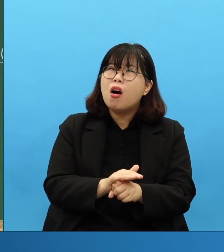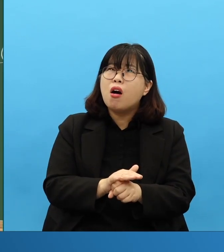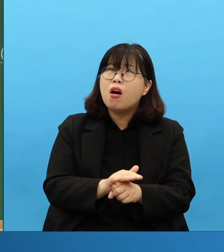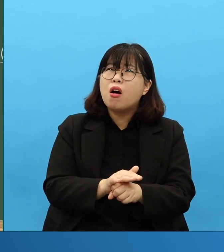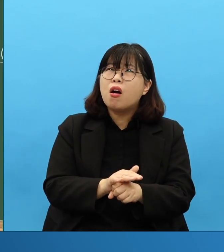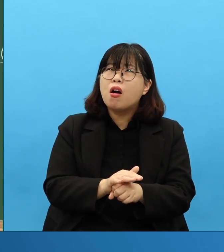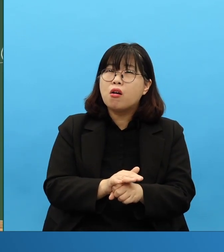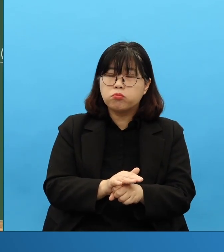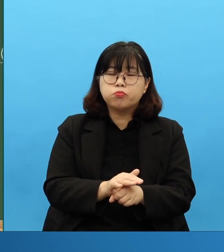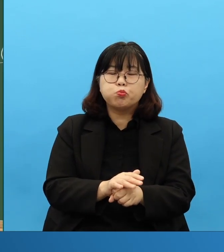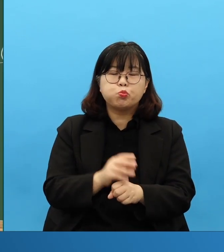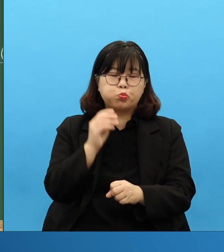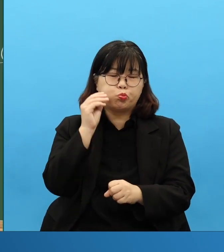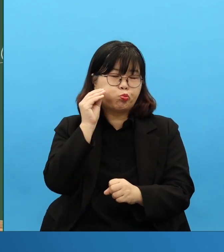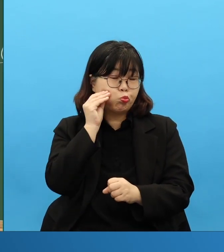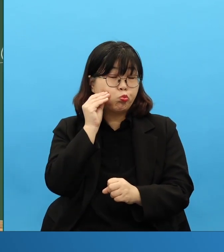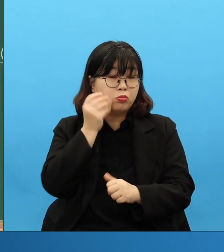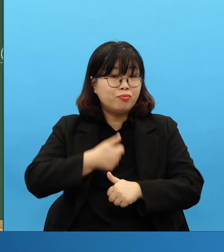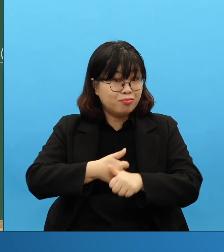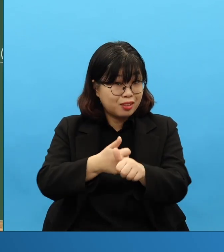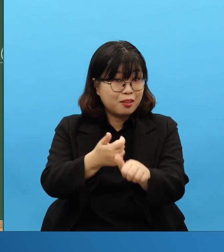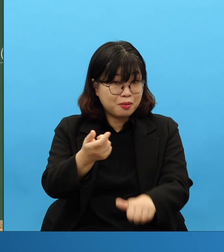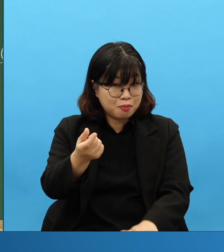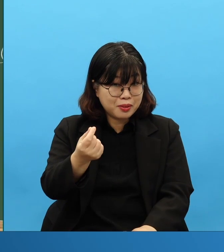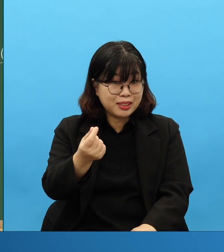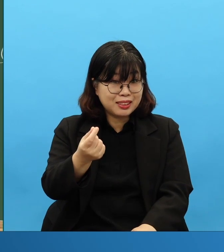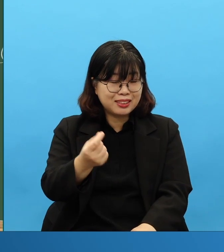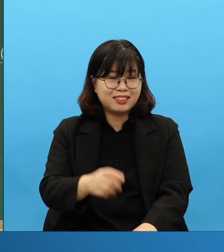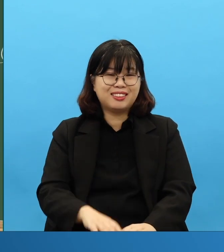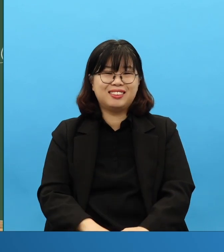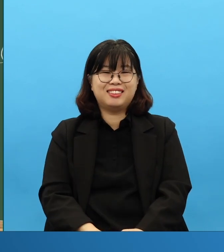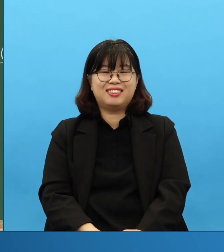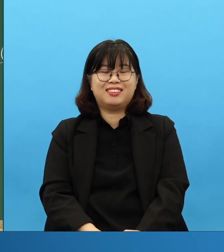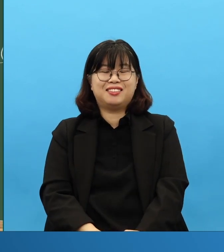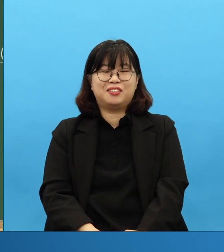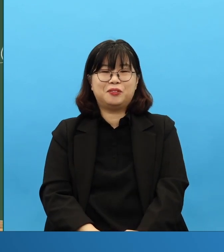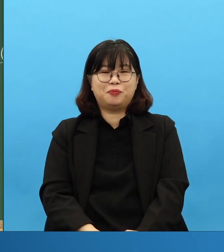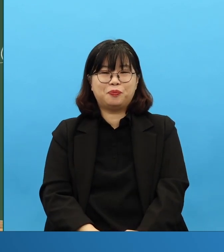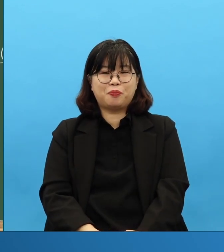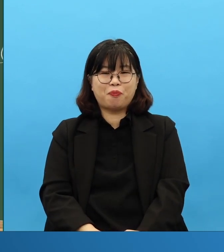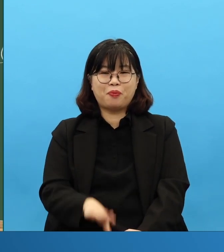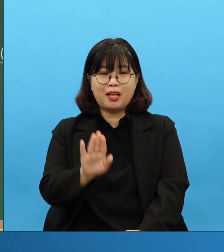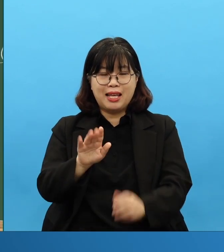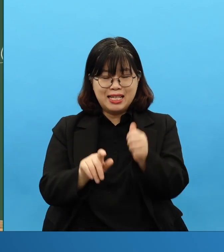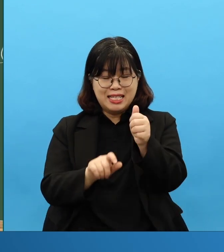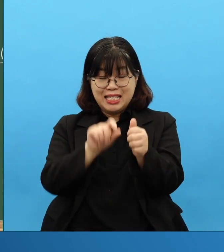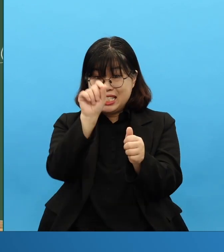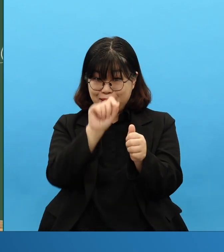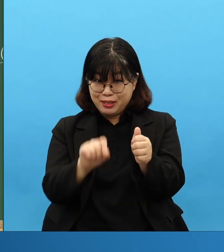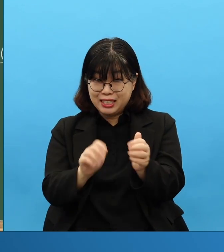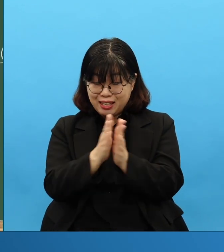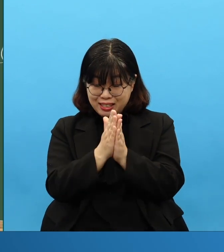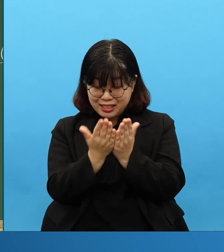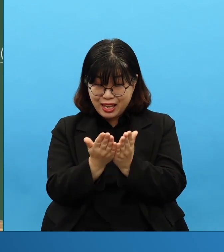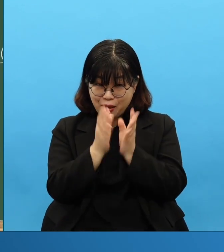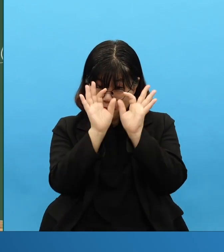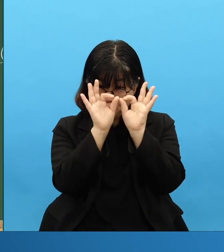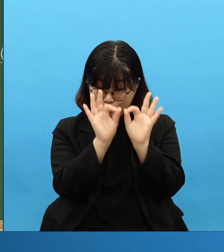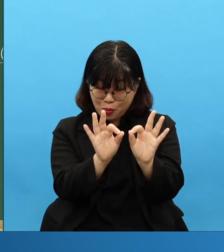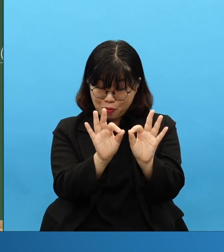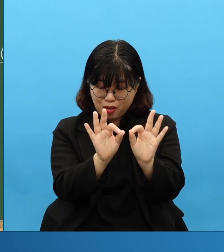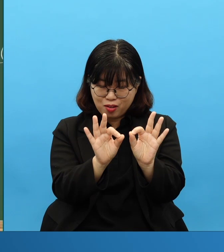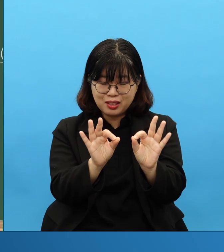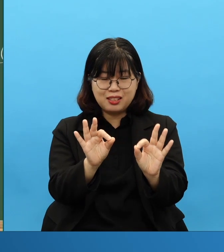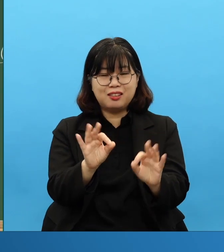보면은 거기에 대한 기록이 있어요. 근데 헤브르노 성경을 보면은 고 기록されて あります. 내가 이삭을